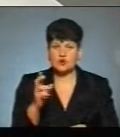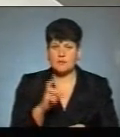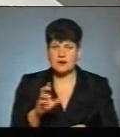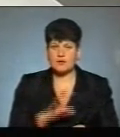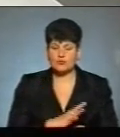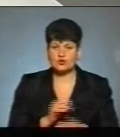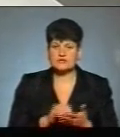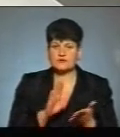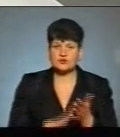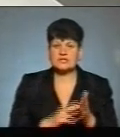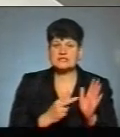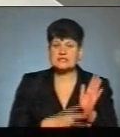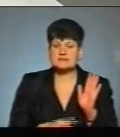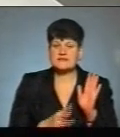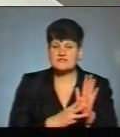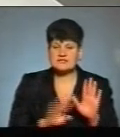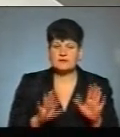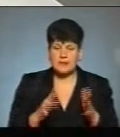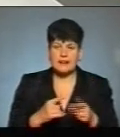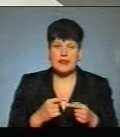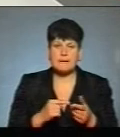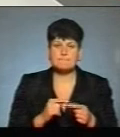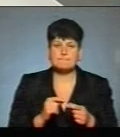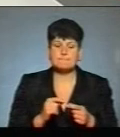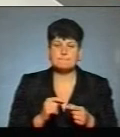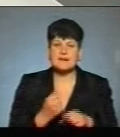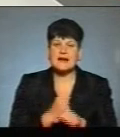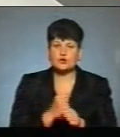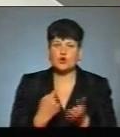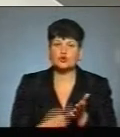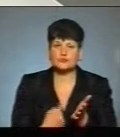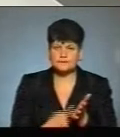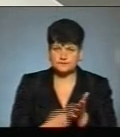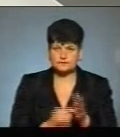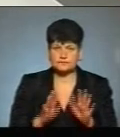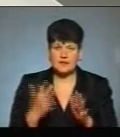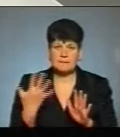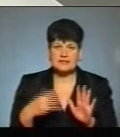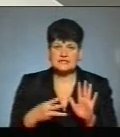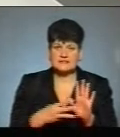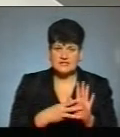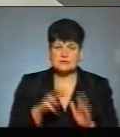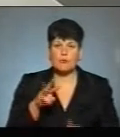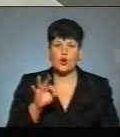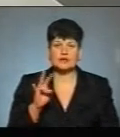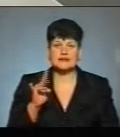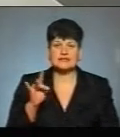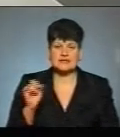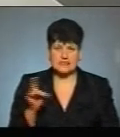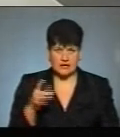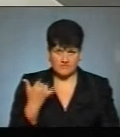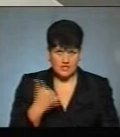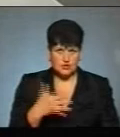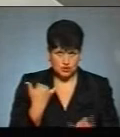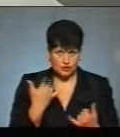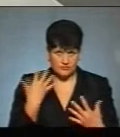зафіксовано 78 випадків лабораторно підтверджених COVID-19. Це було 58 жителів Монастирського району, але, як ви вже